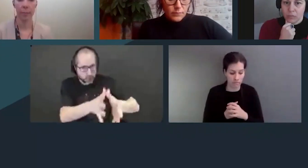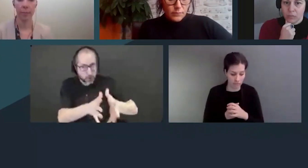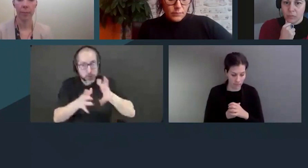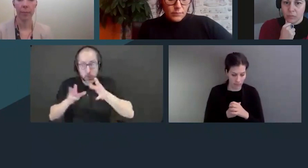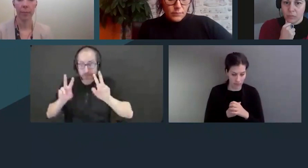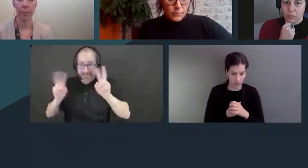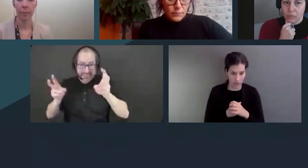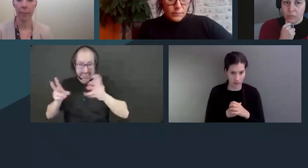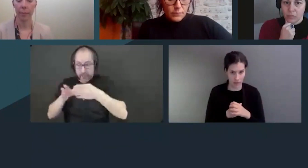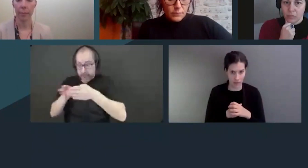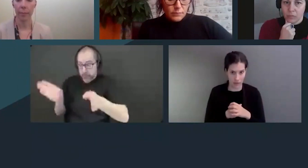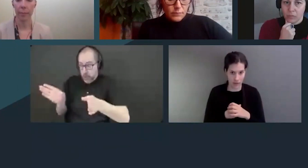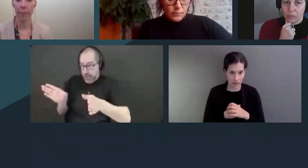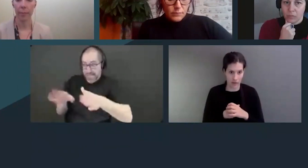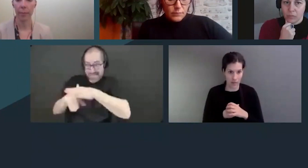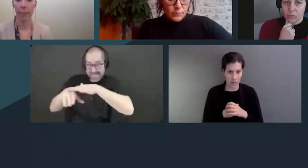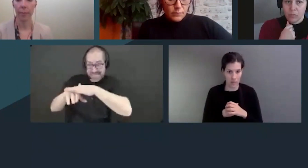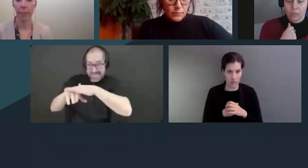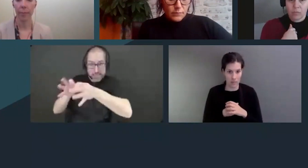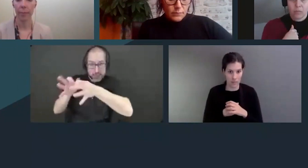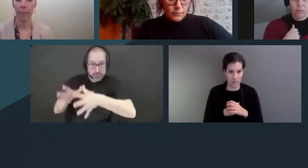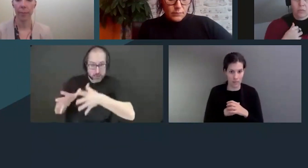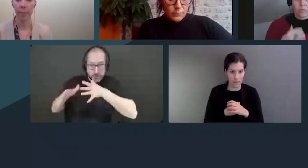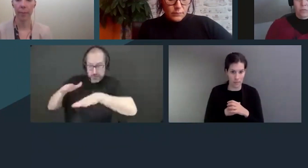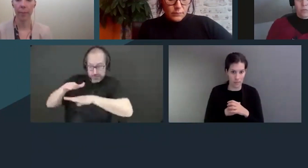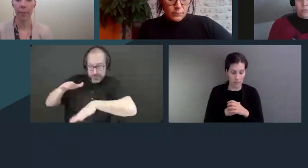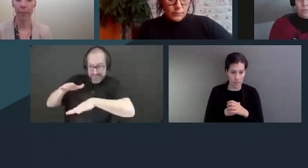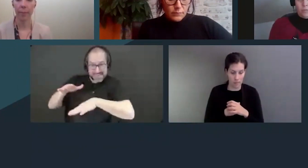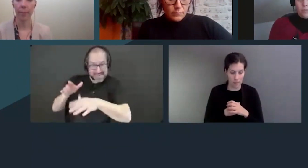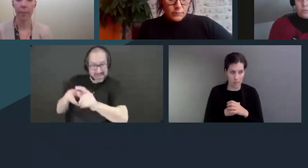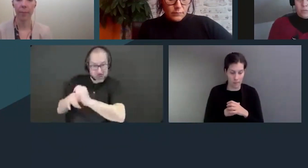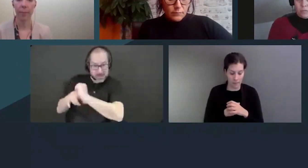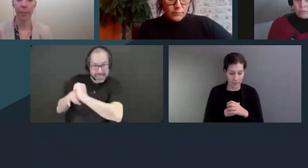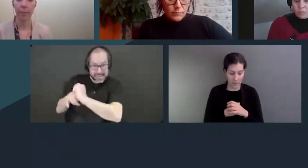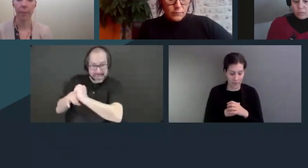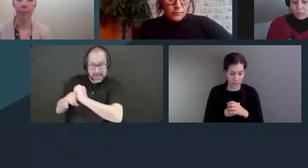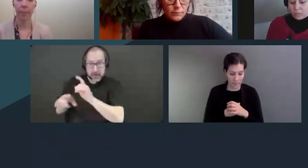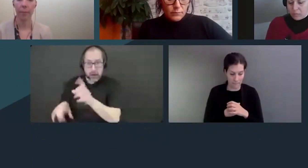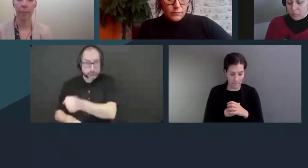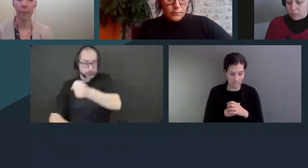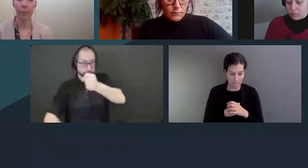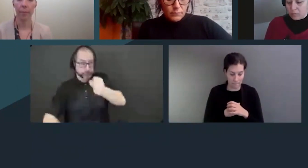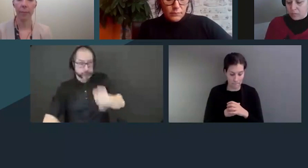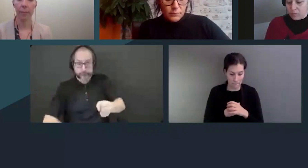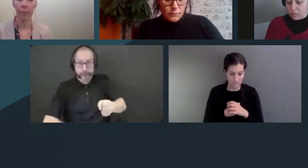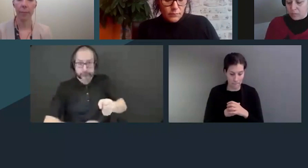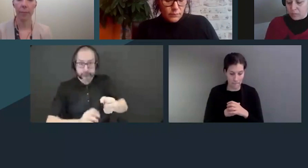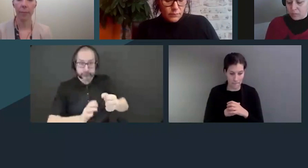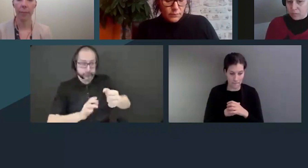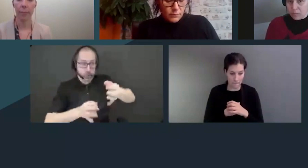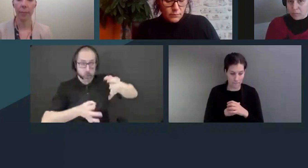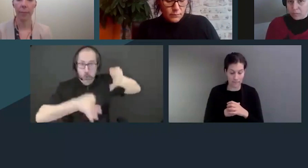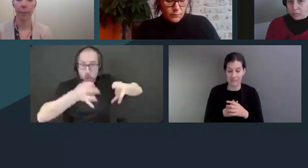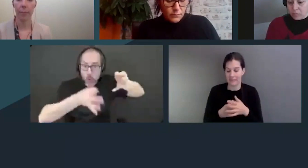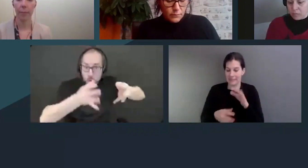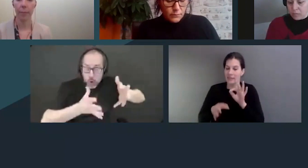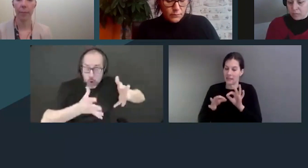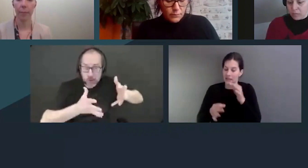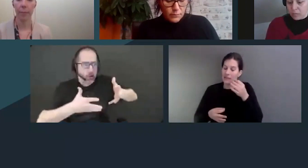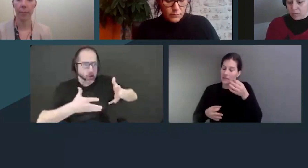des séances de renseignement peinent, notamment dans le tribunal, pour faire avancer